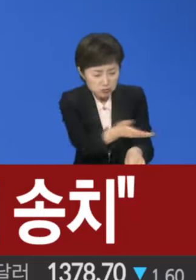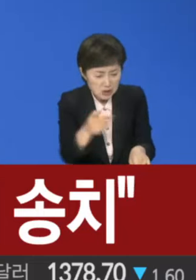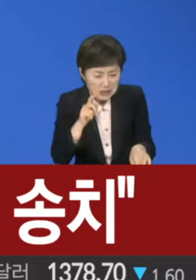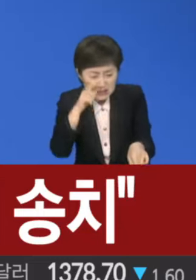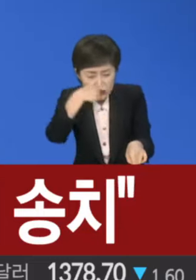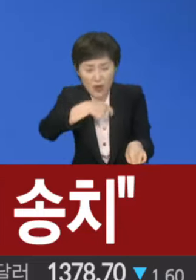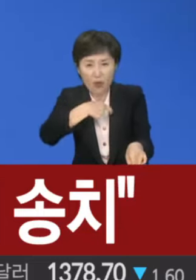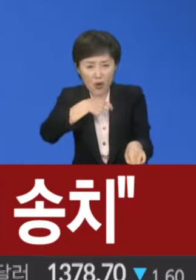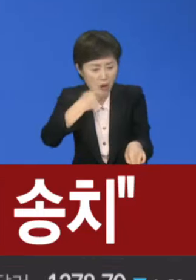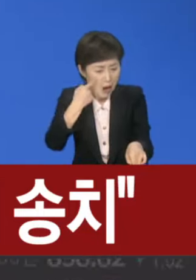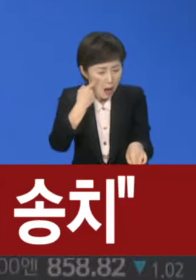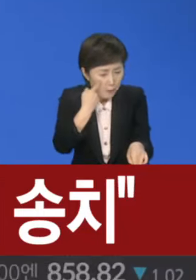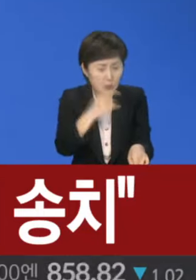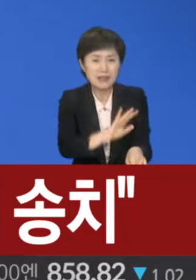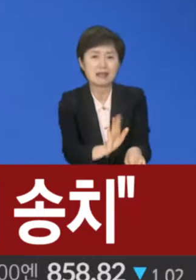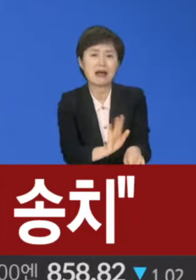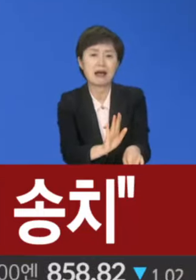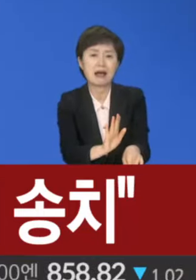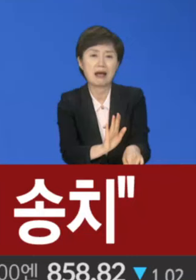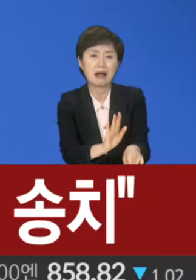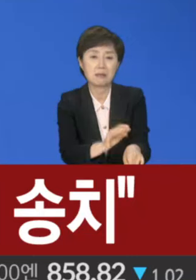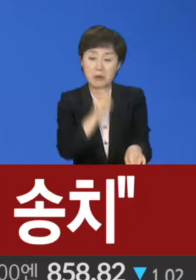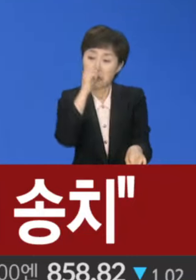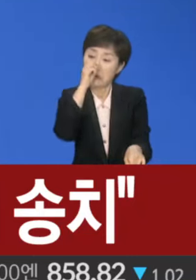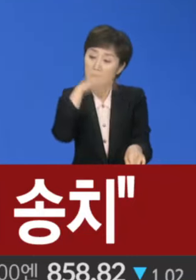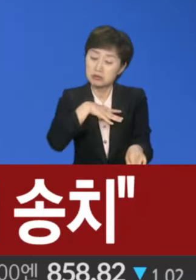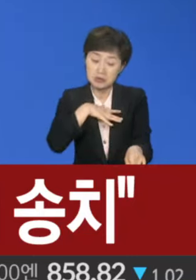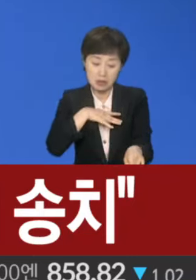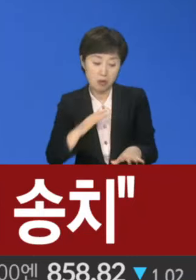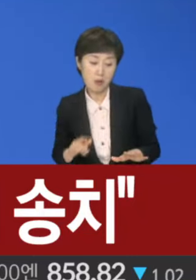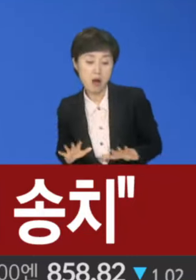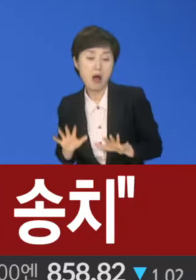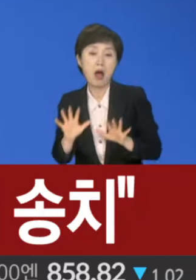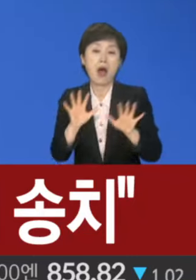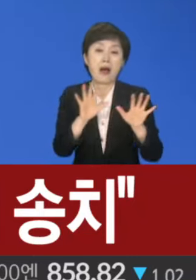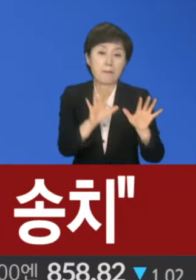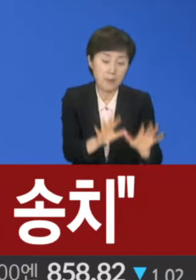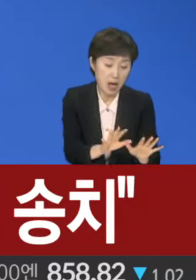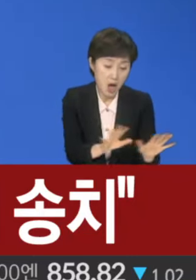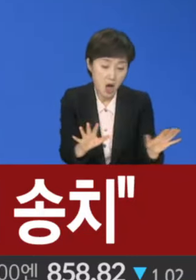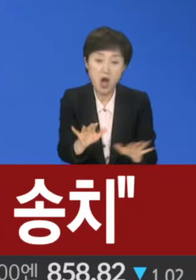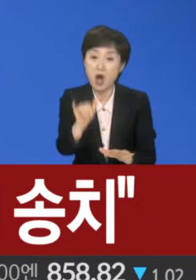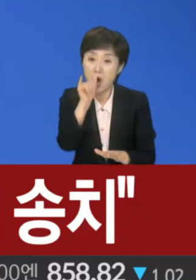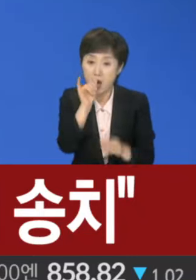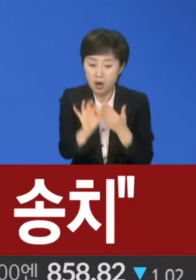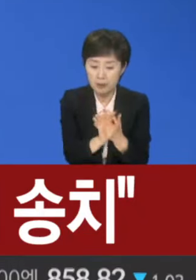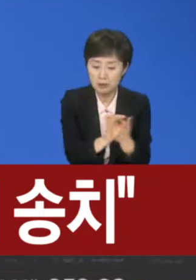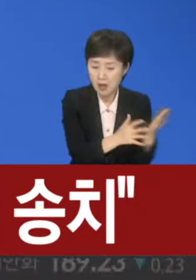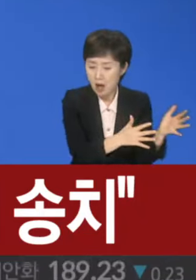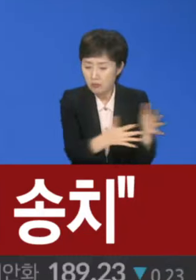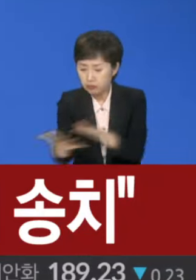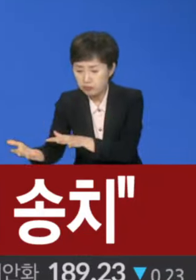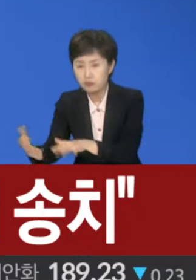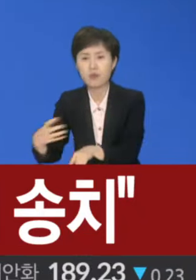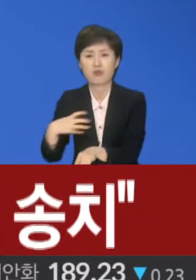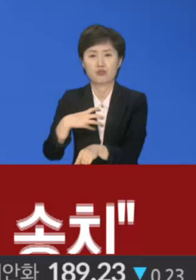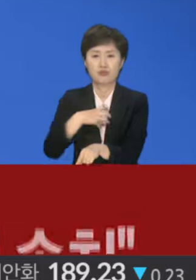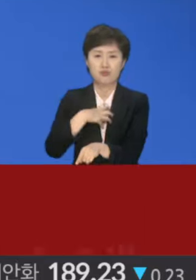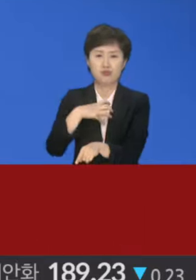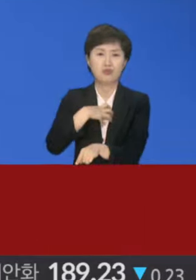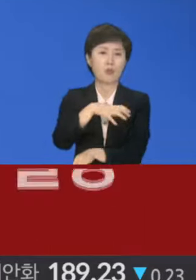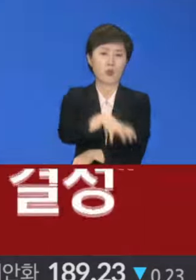않아 안전장구 없이 하천의 본류에서 수중수색을 할 경우 급류에 휩쓸려 안전사고가 발생할 수